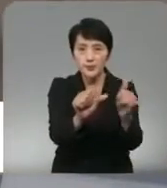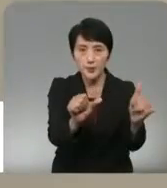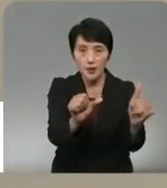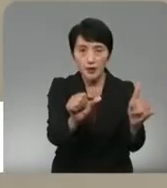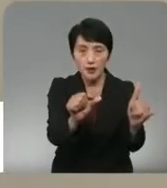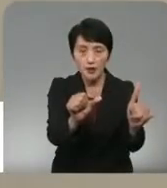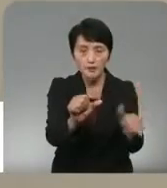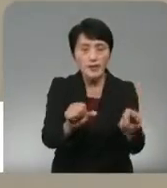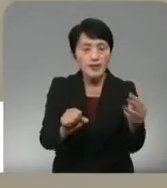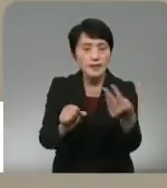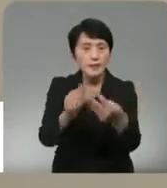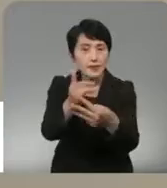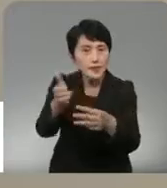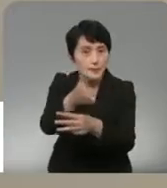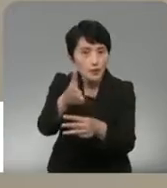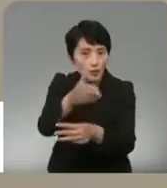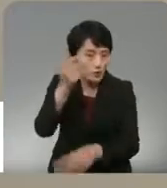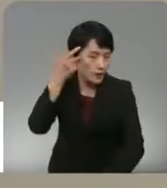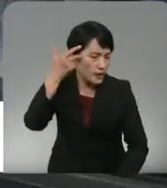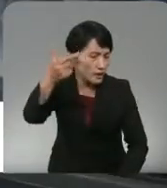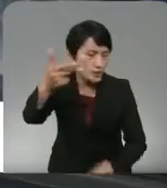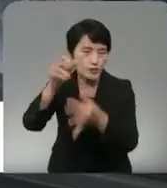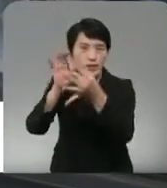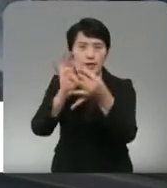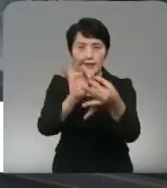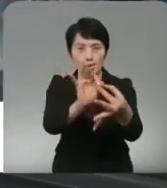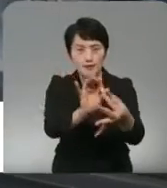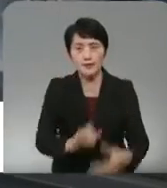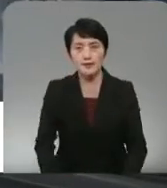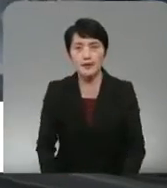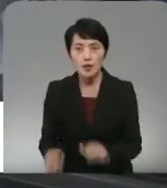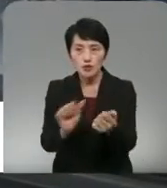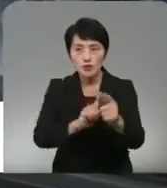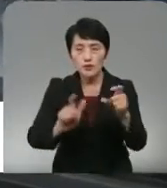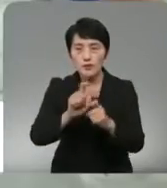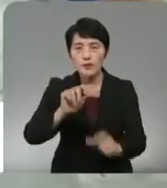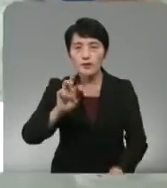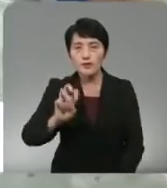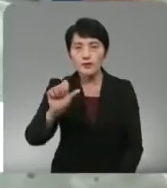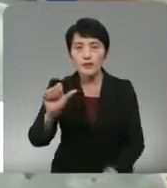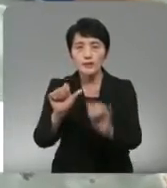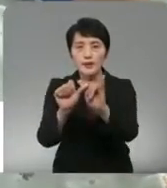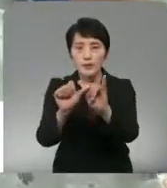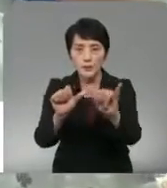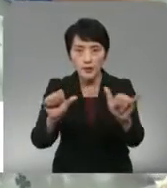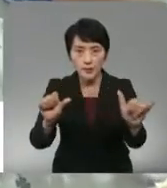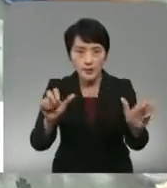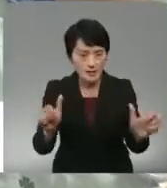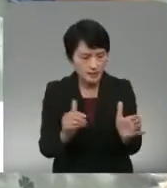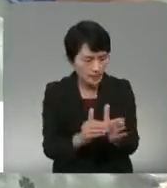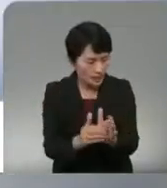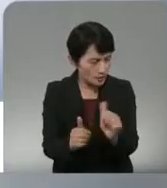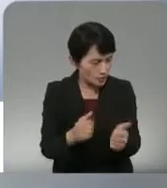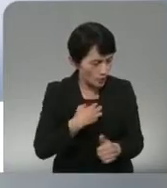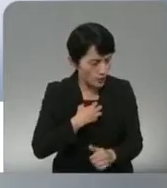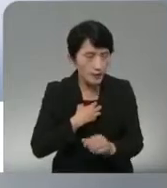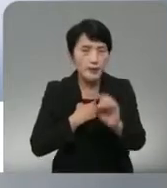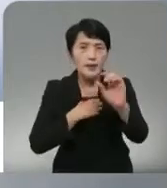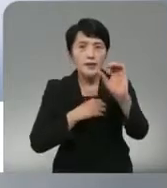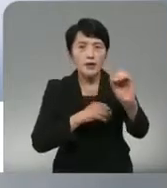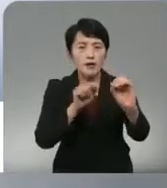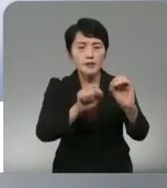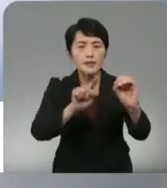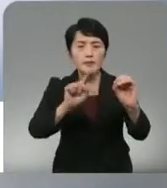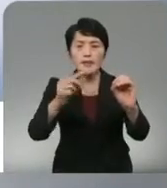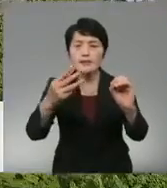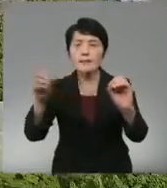d'adaptation qui terminera le 22 mai. La question est de savoir si la Corée du Sud s'orientera vers le plan du retour à la vie normale